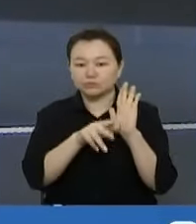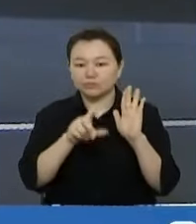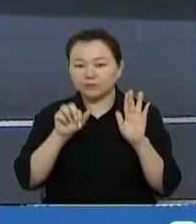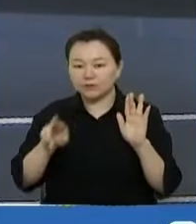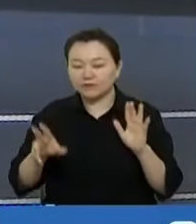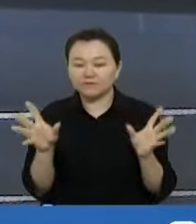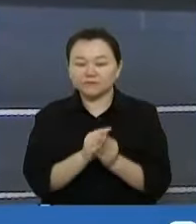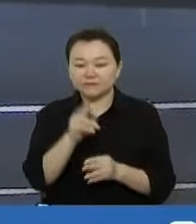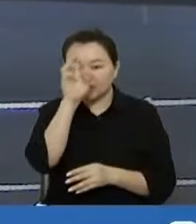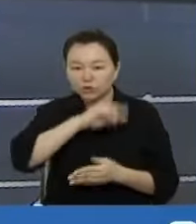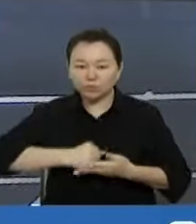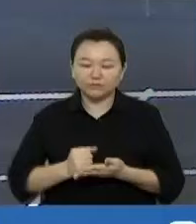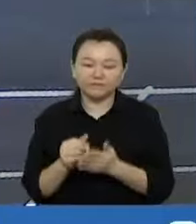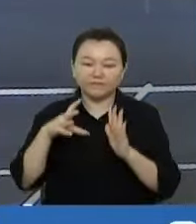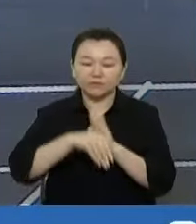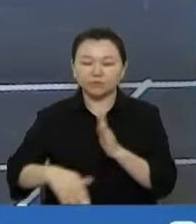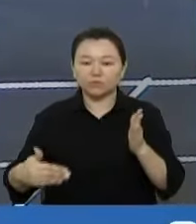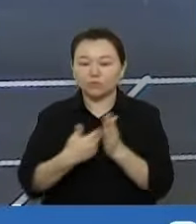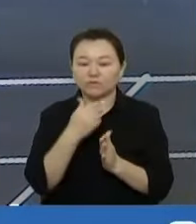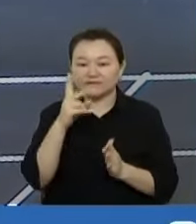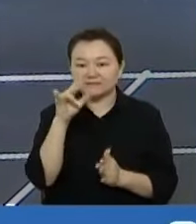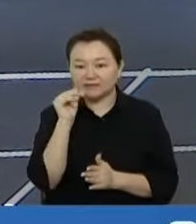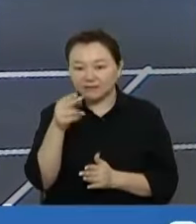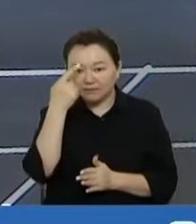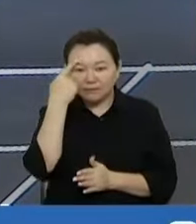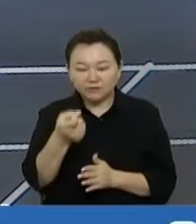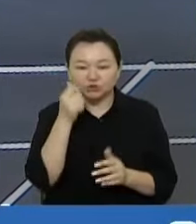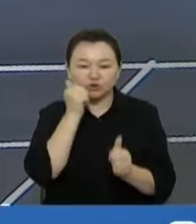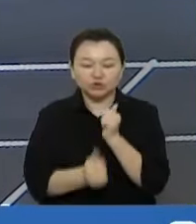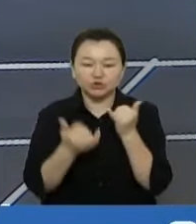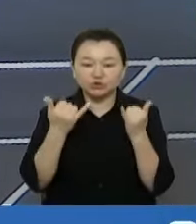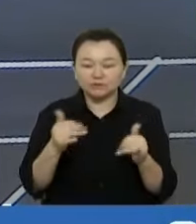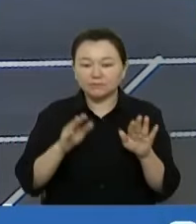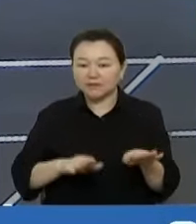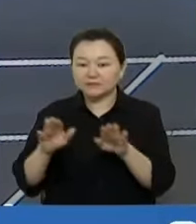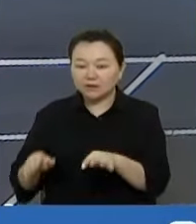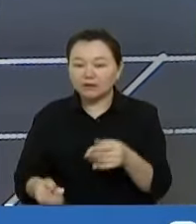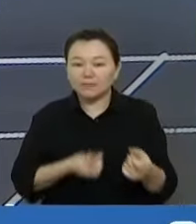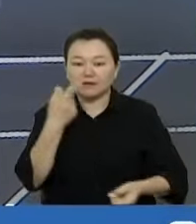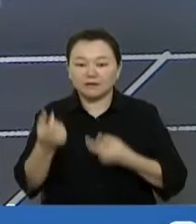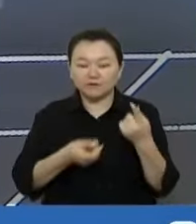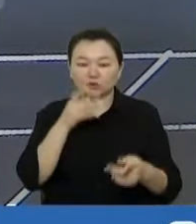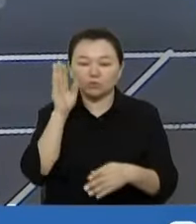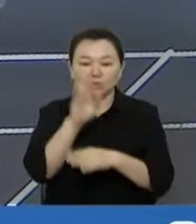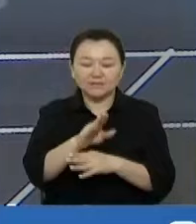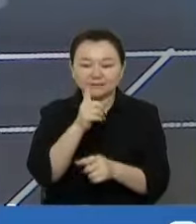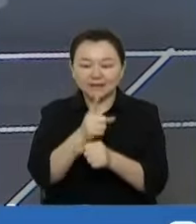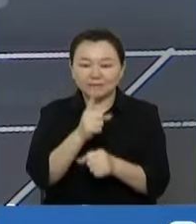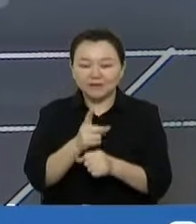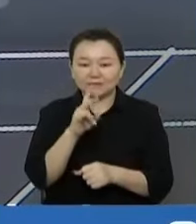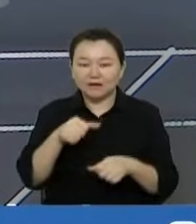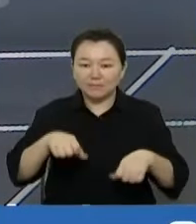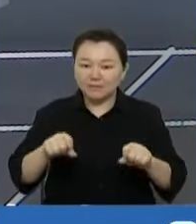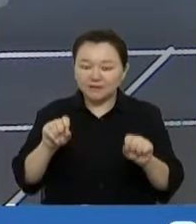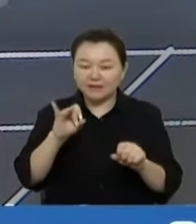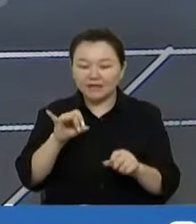тем в стране утвердили введение новых дорожных знаков в частности теперь в определённых местах появятся указатели запрета езды на мопедах